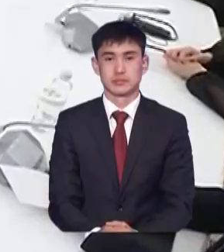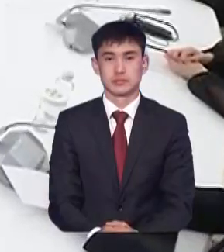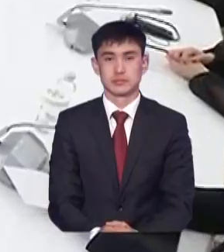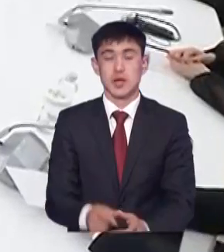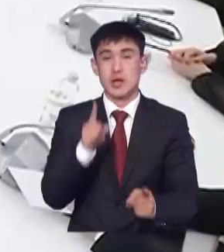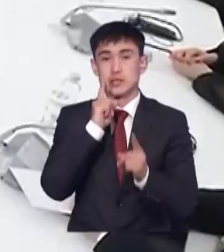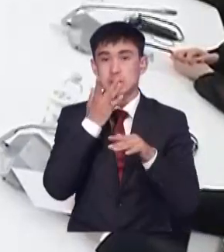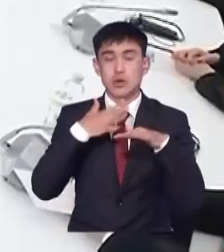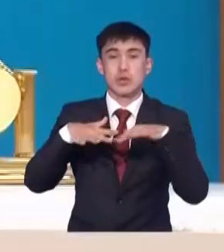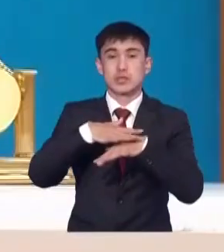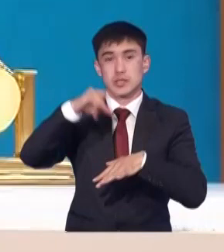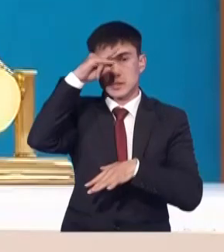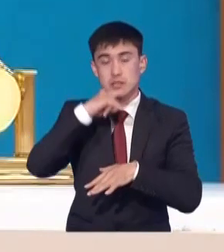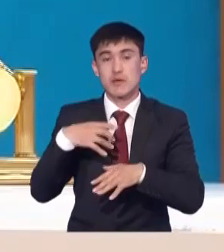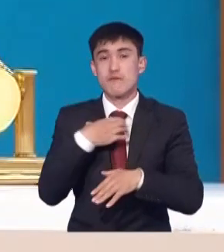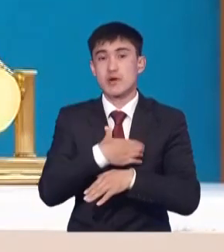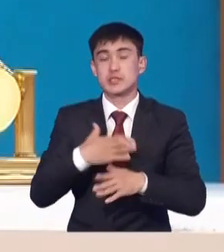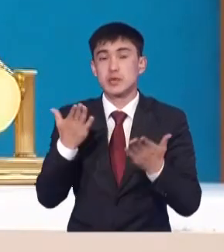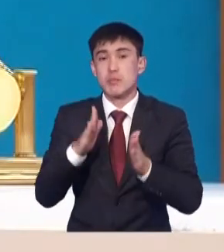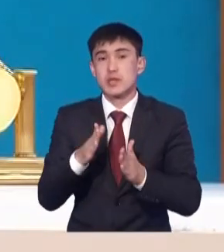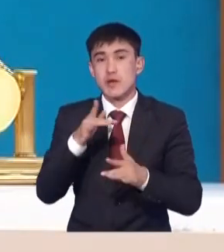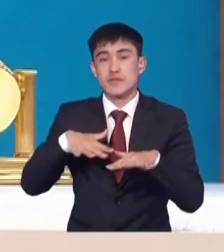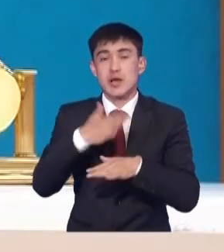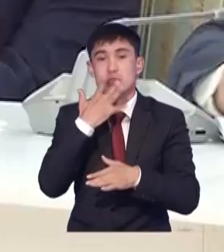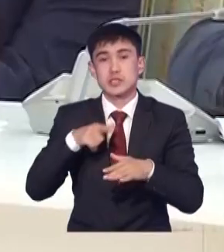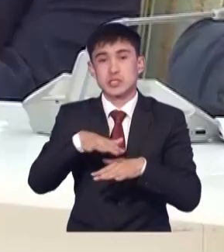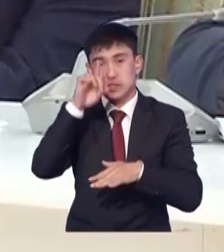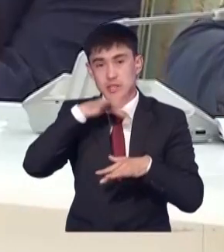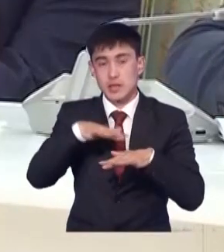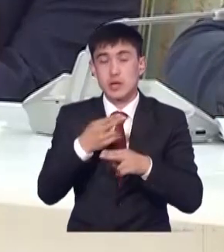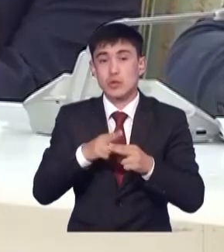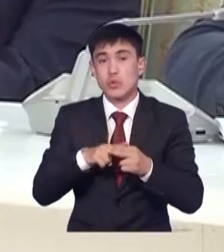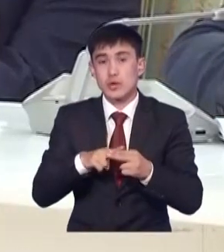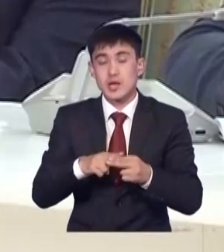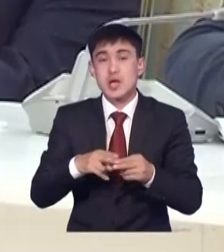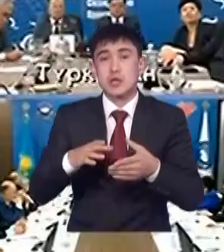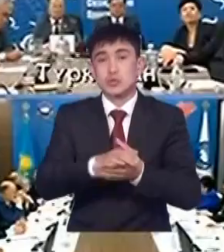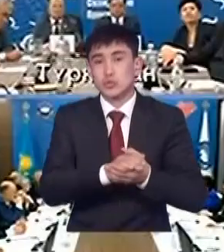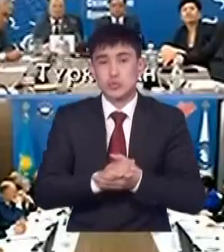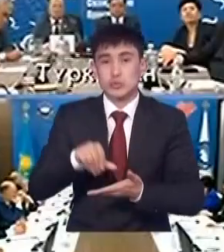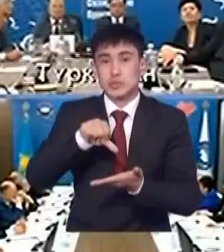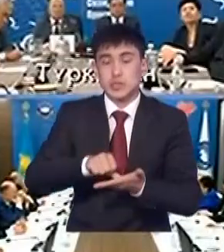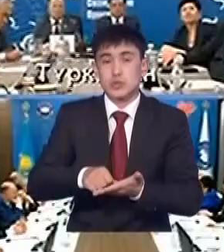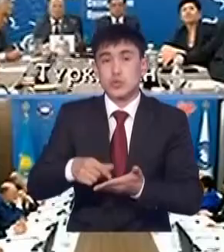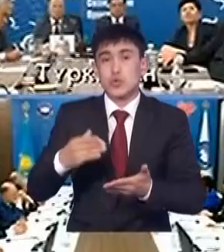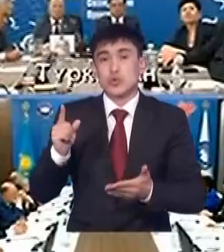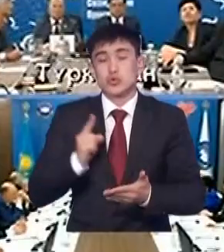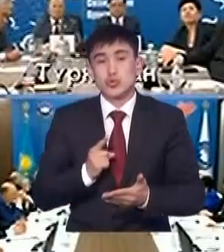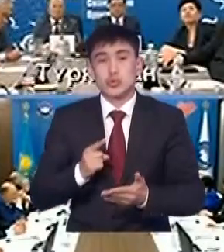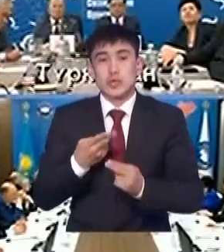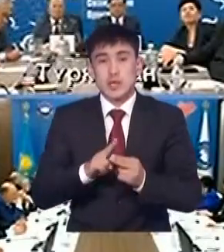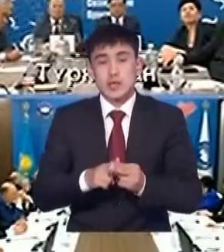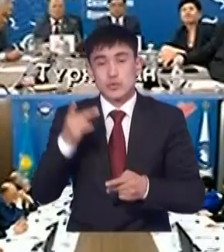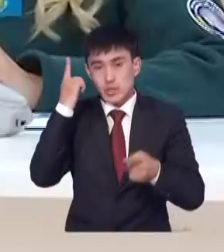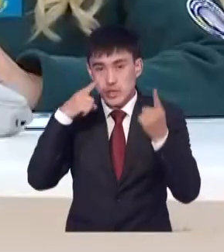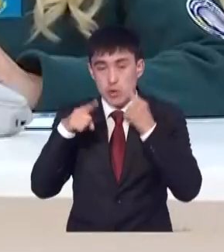Сессия Ассамблеи народа Казахстана – важное событие для представителей всех этносов нашей страны, которые члены Института дружбы ждут с нетерпением. Однако в этом году